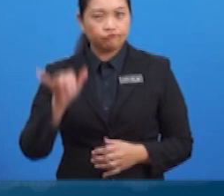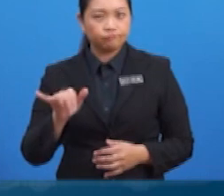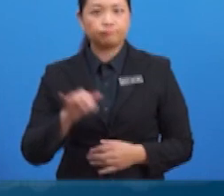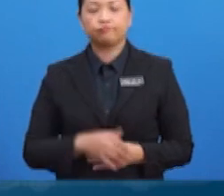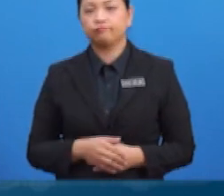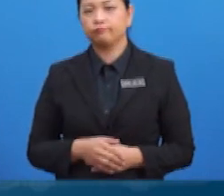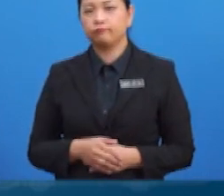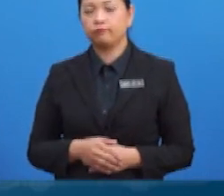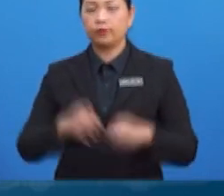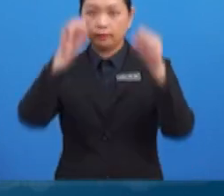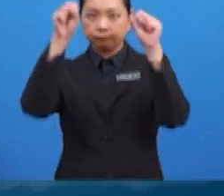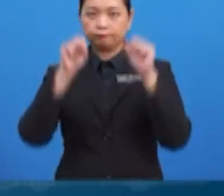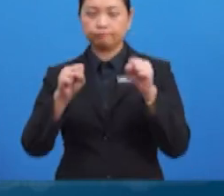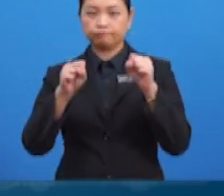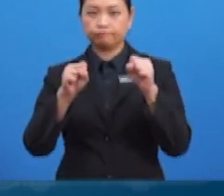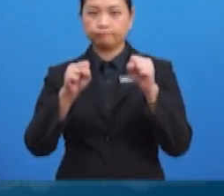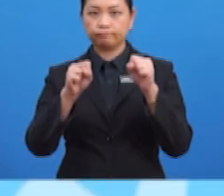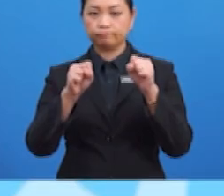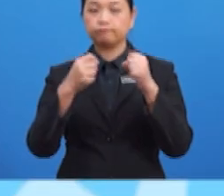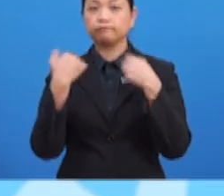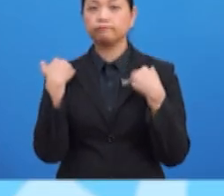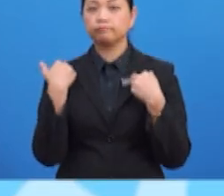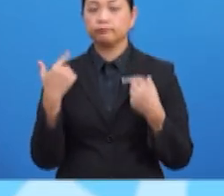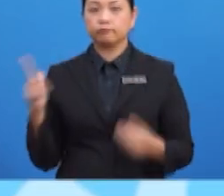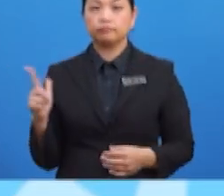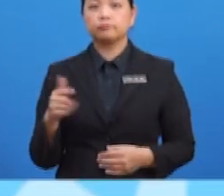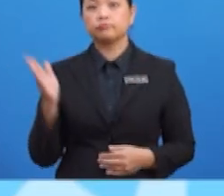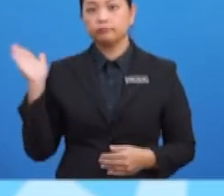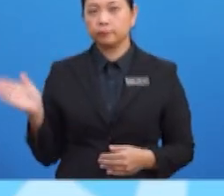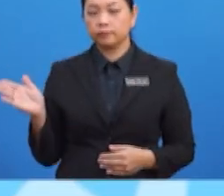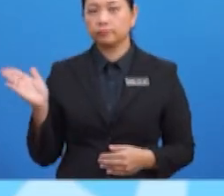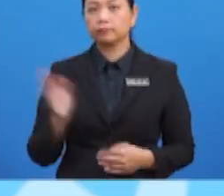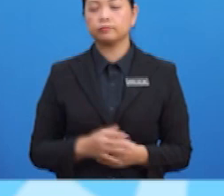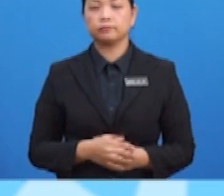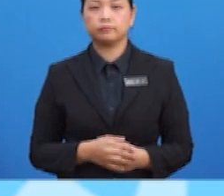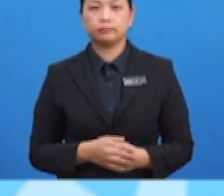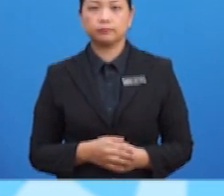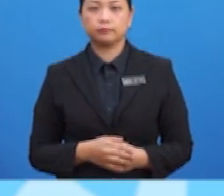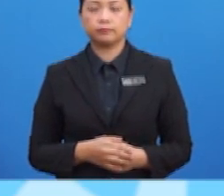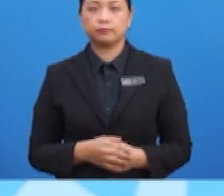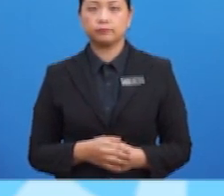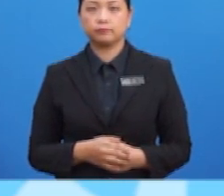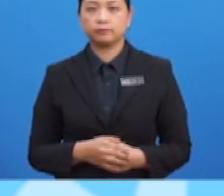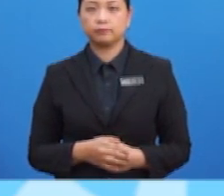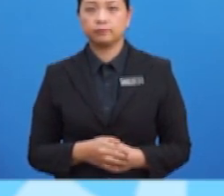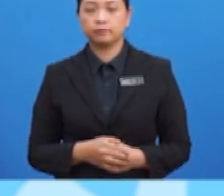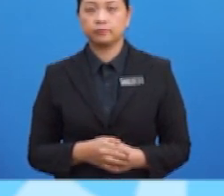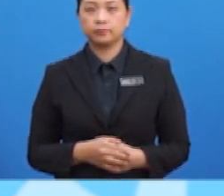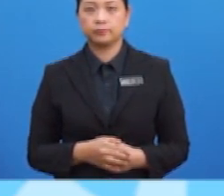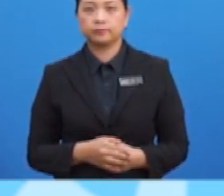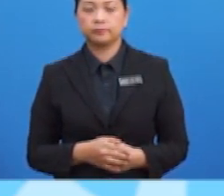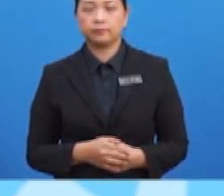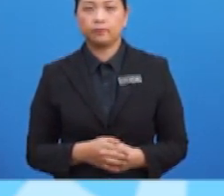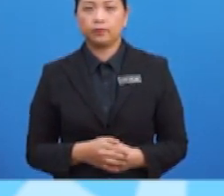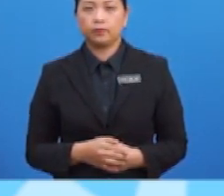Ya, sistem mekanikal tersebut ialah gear, takal dan tali sawat, tuas, pneumatik